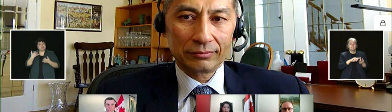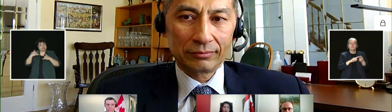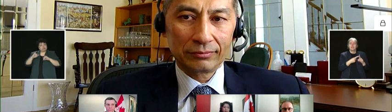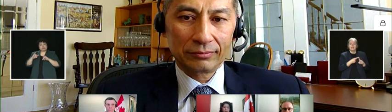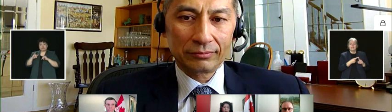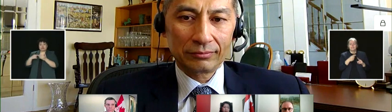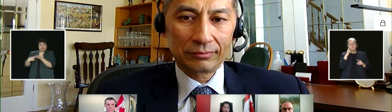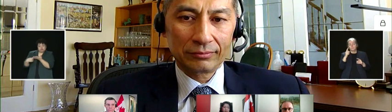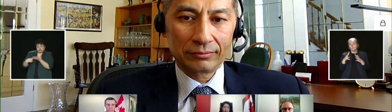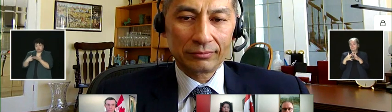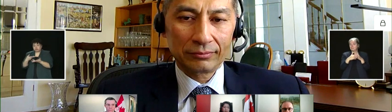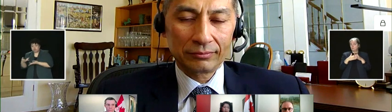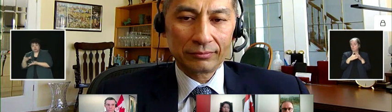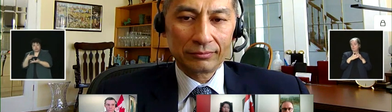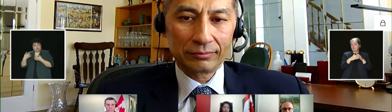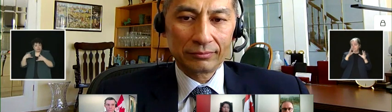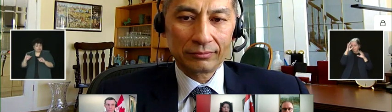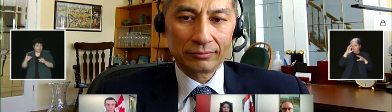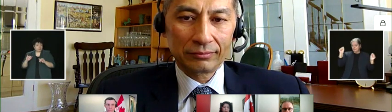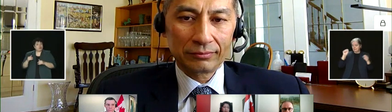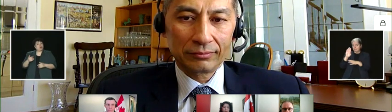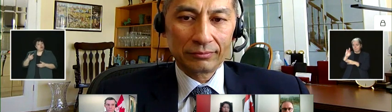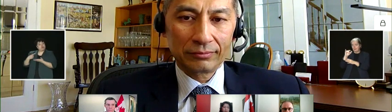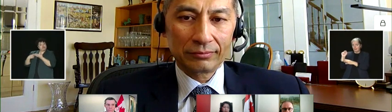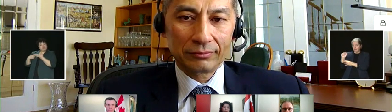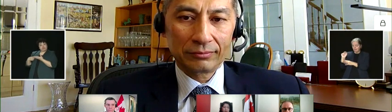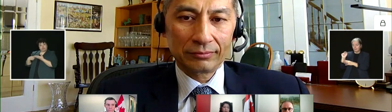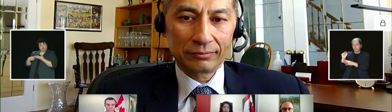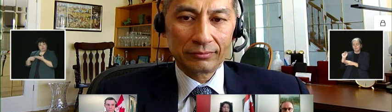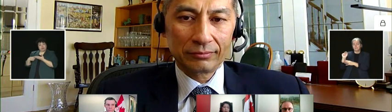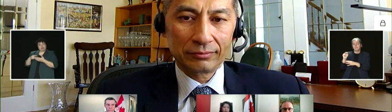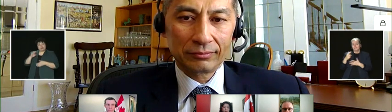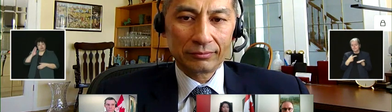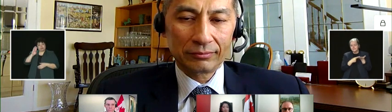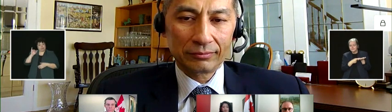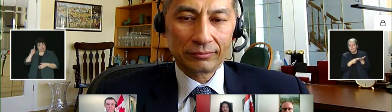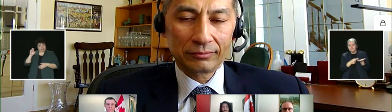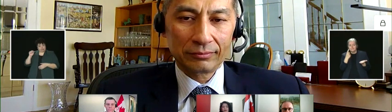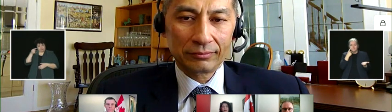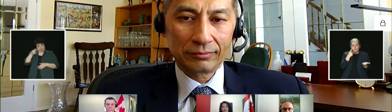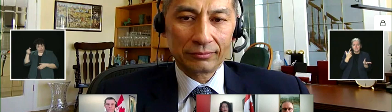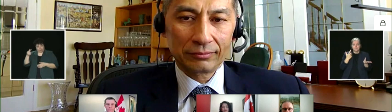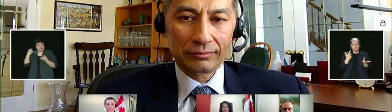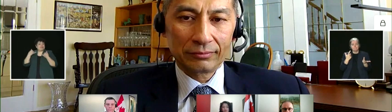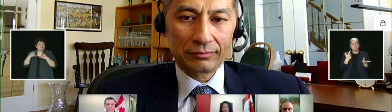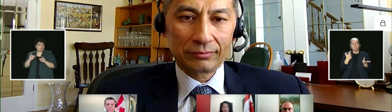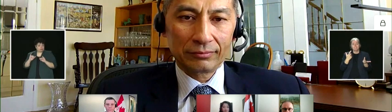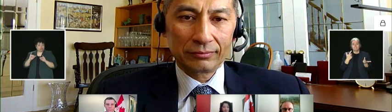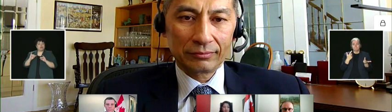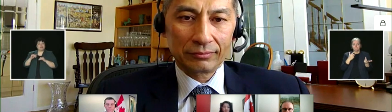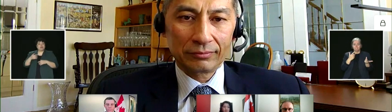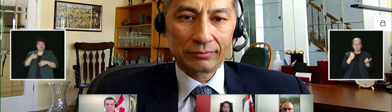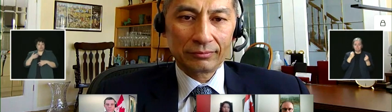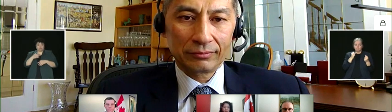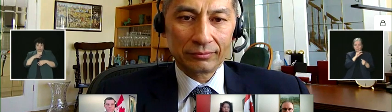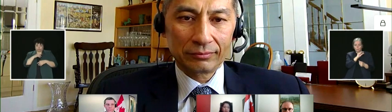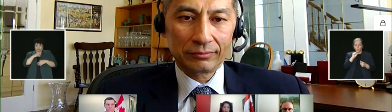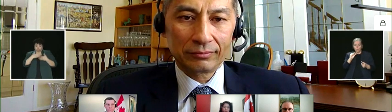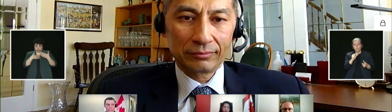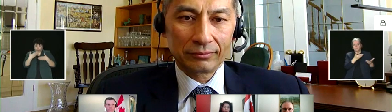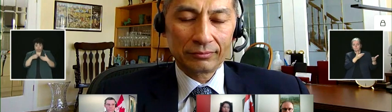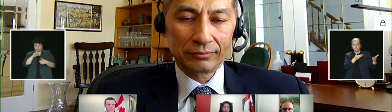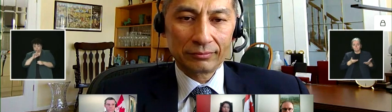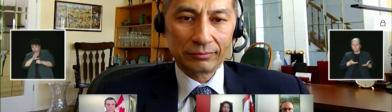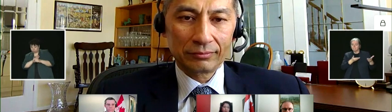dans l'administration de M. Biden, le président Biden, pour assurer que le Canada continue à recevoir